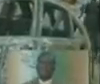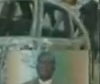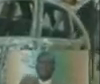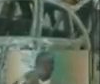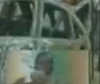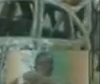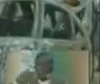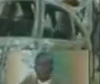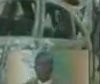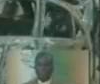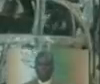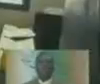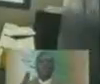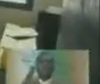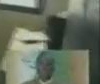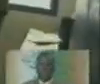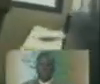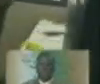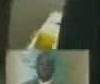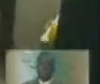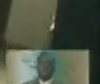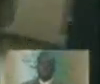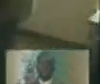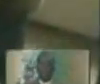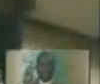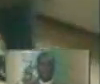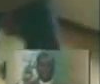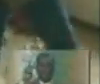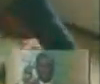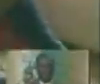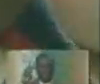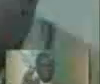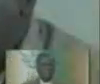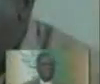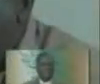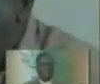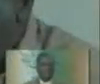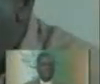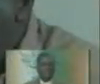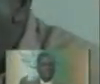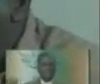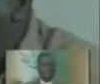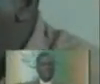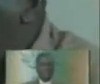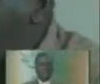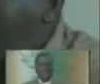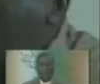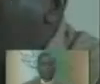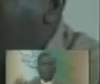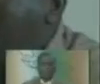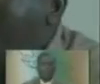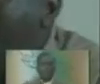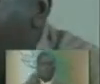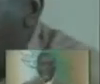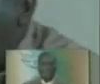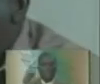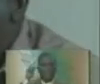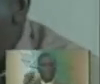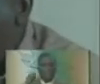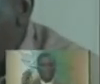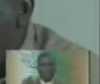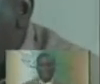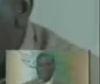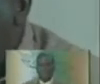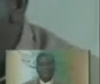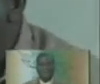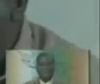des résultats du deuxième tour de l'élection présidentielle, d'où cette analyse. Cet acte de ce aujourd'hui dont vous êtes témoin là n'est pas un